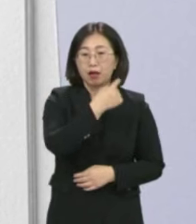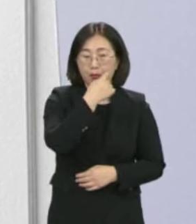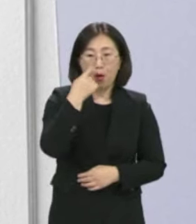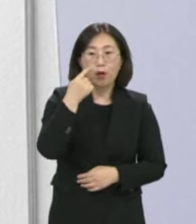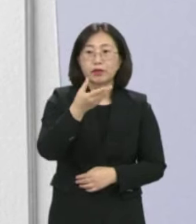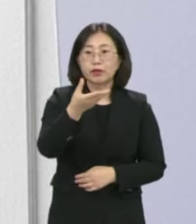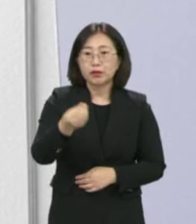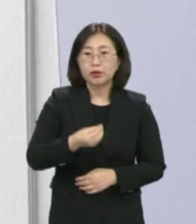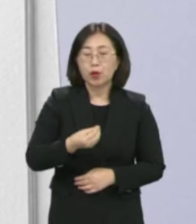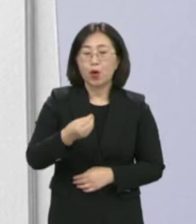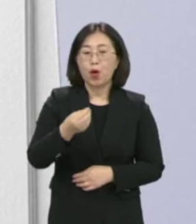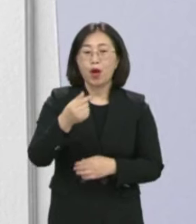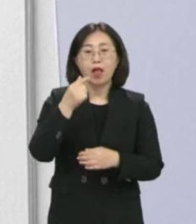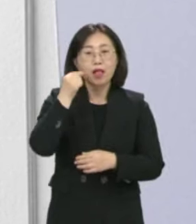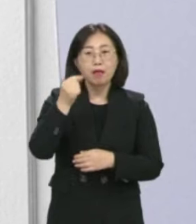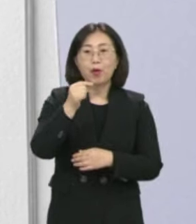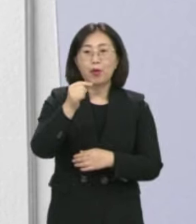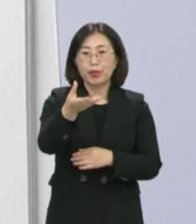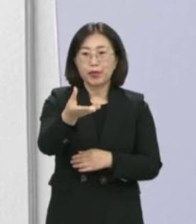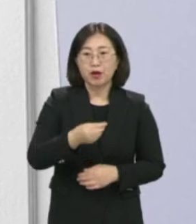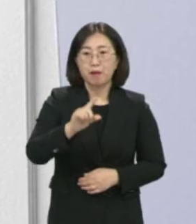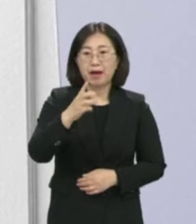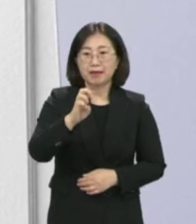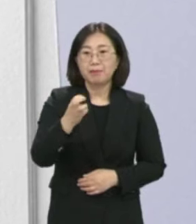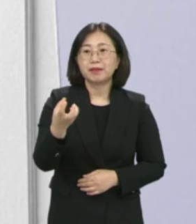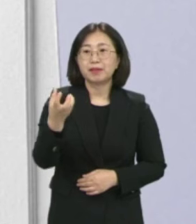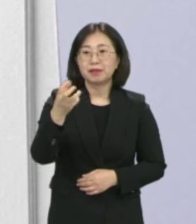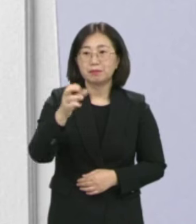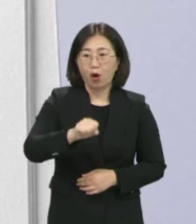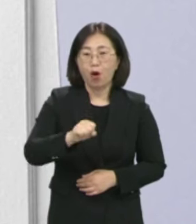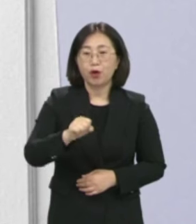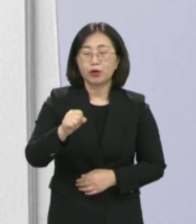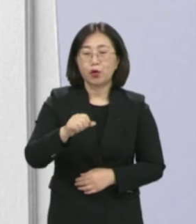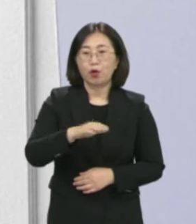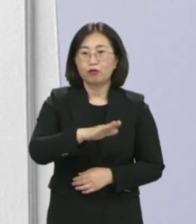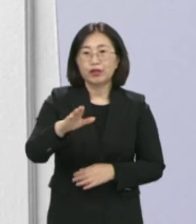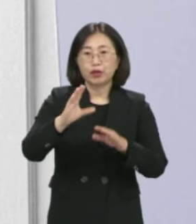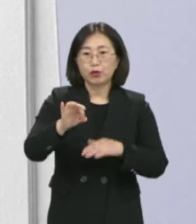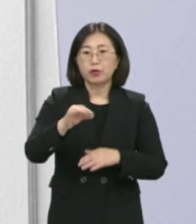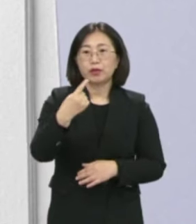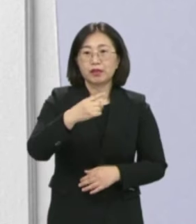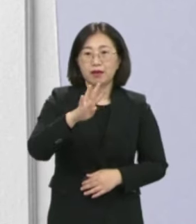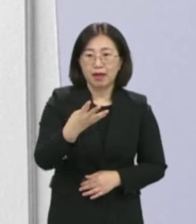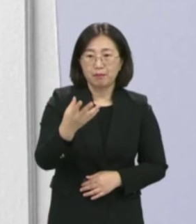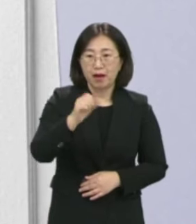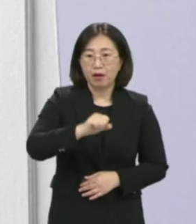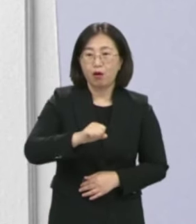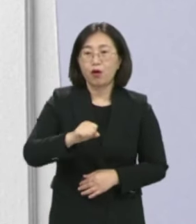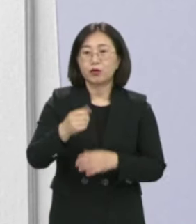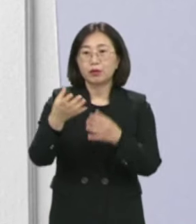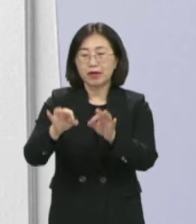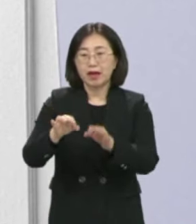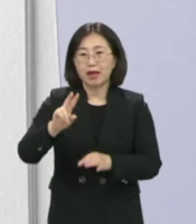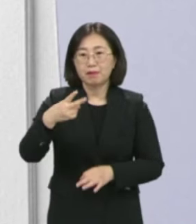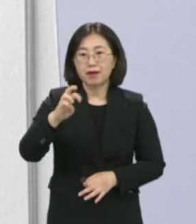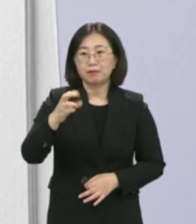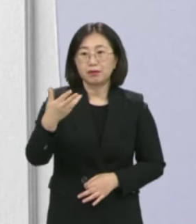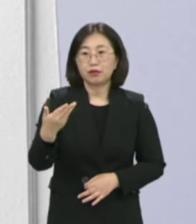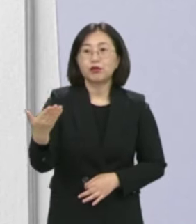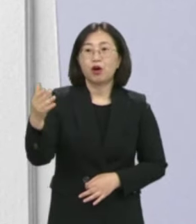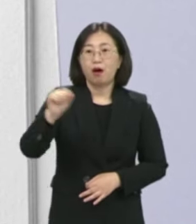통해 일본 화 채권으로 130억 엔 우리돈으로 1400억 원을 시중은행에서 239억 원을 각각